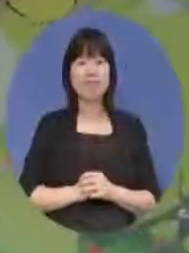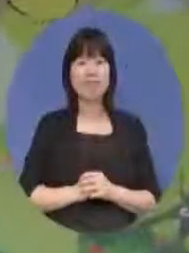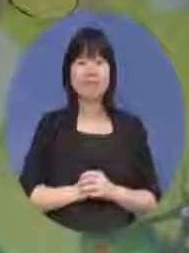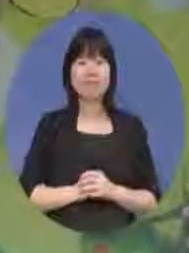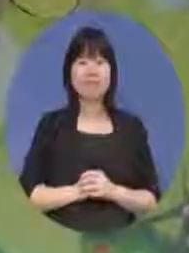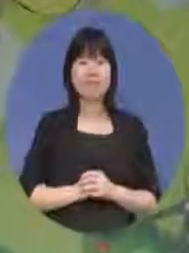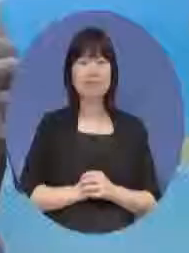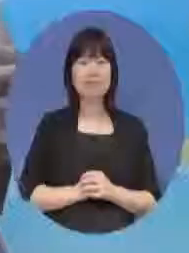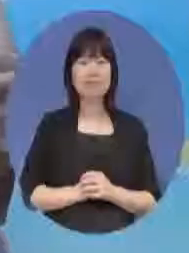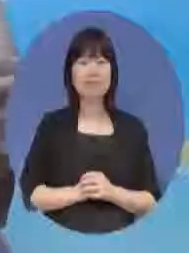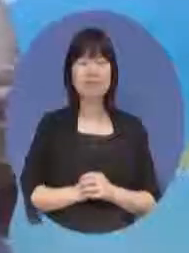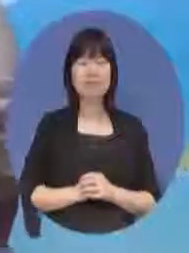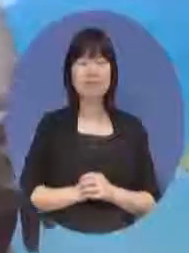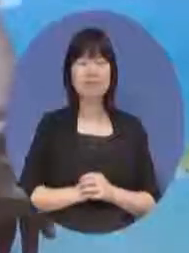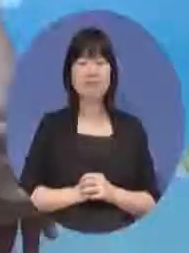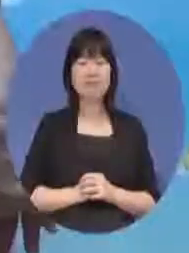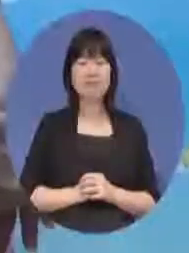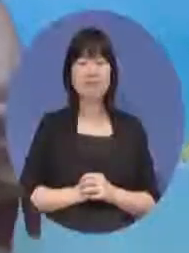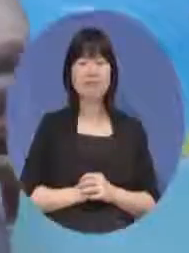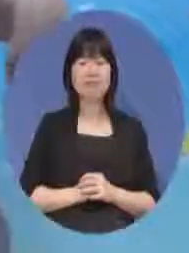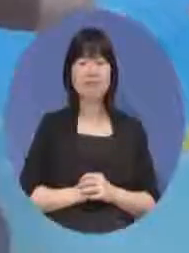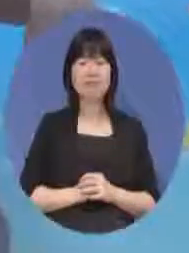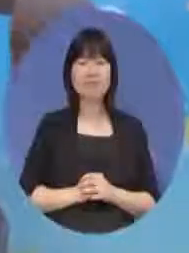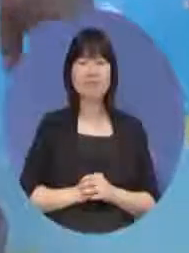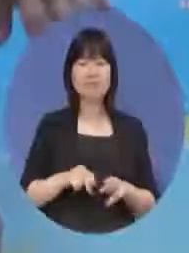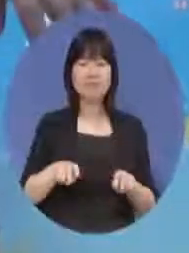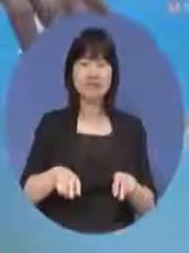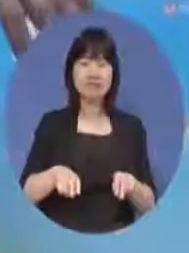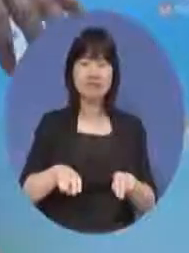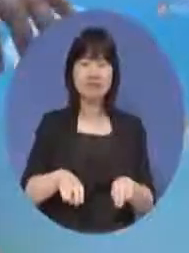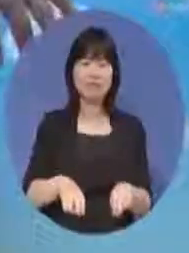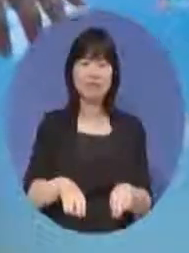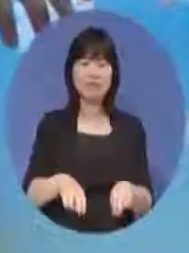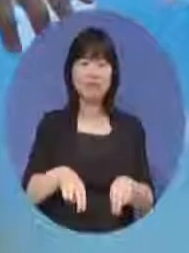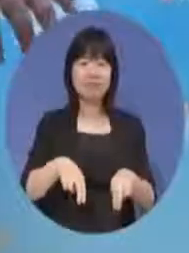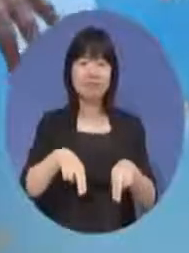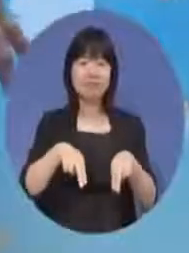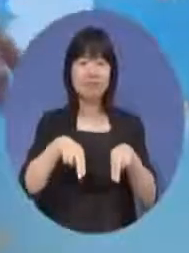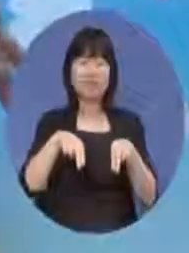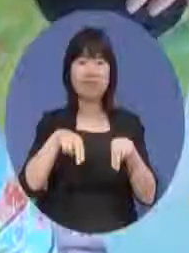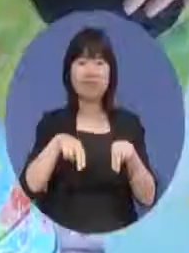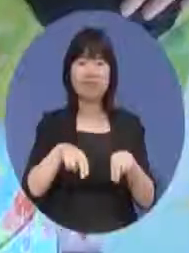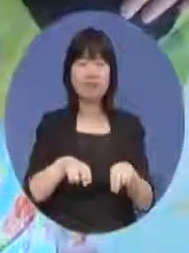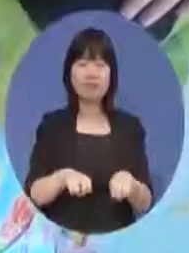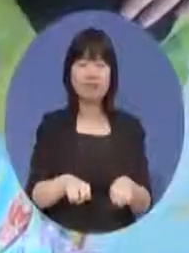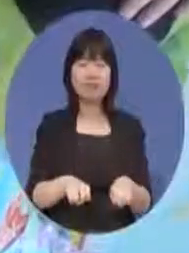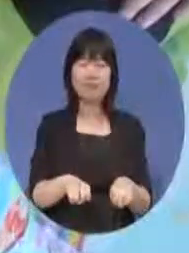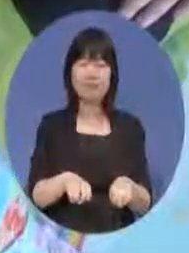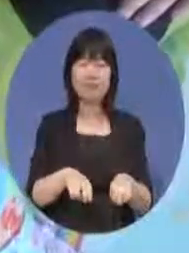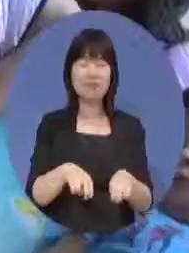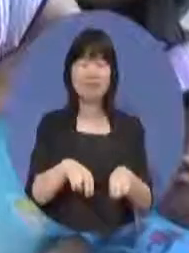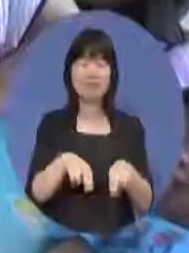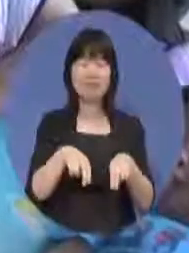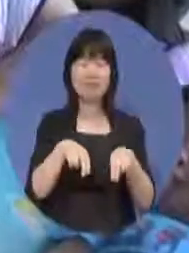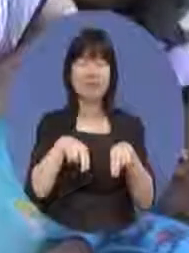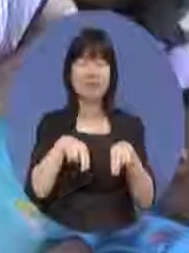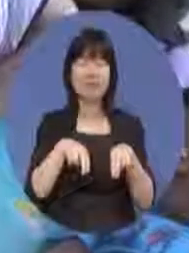말고 이 정도만, 이 정도만 이 살이 많기 때문에 올라온다. 우와, 너무